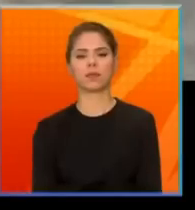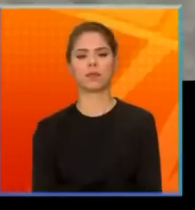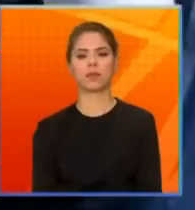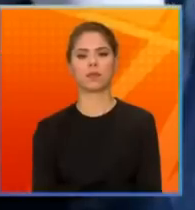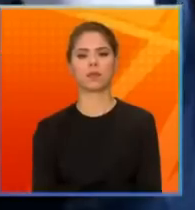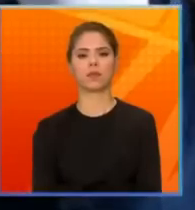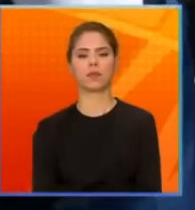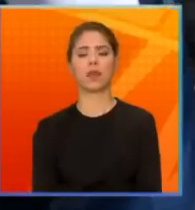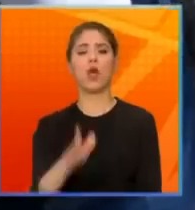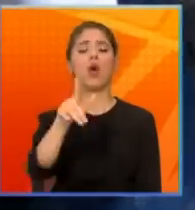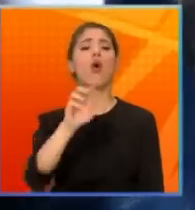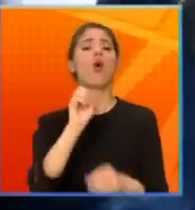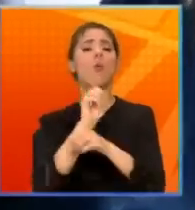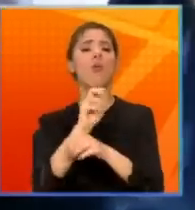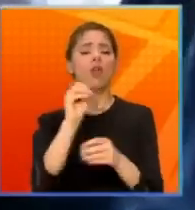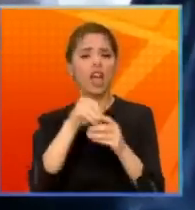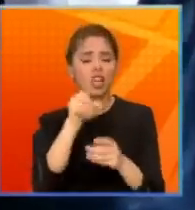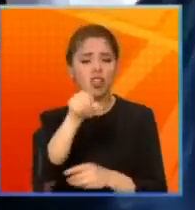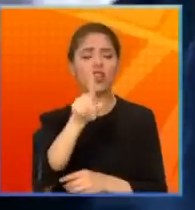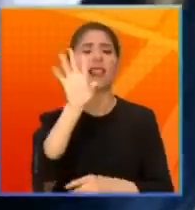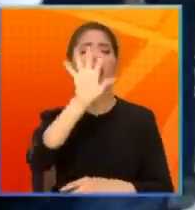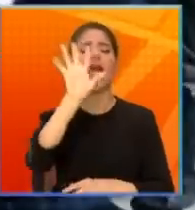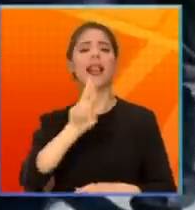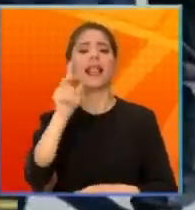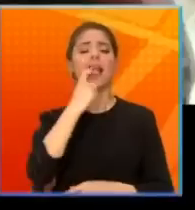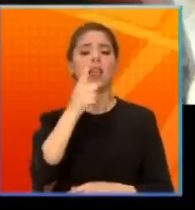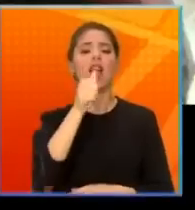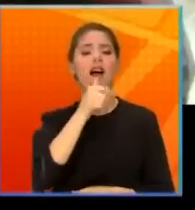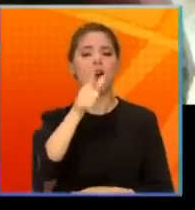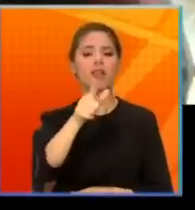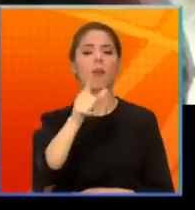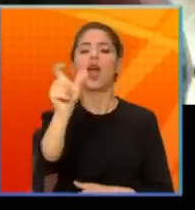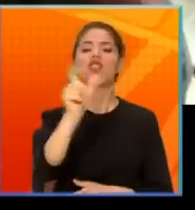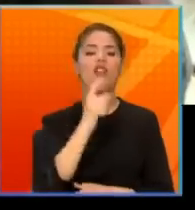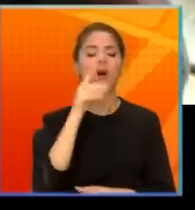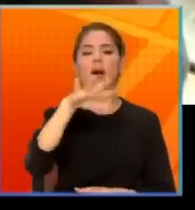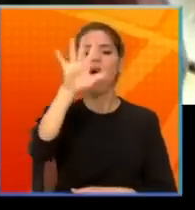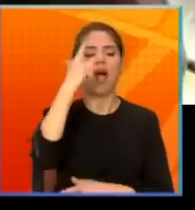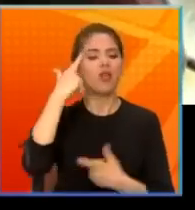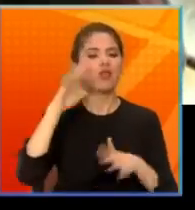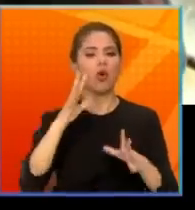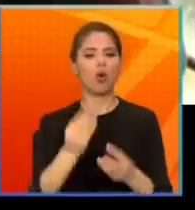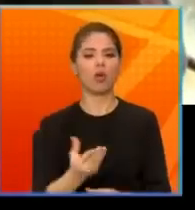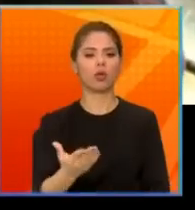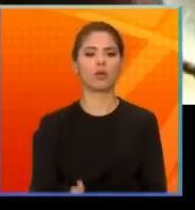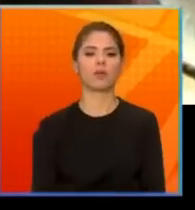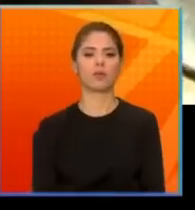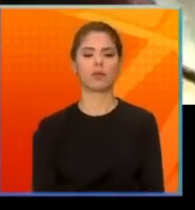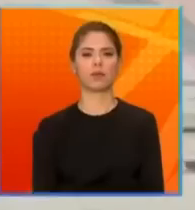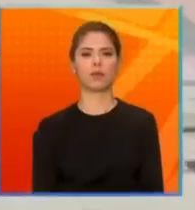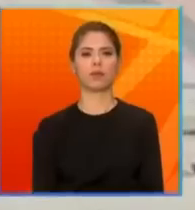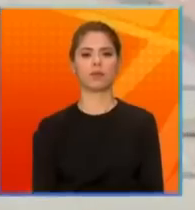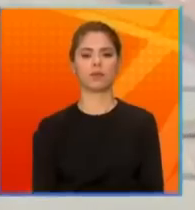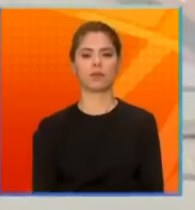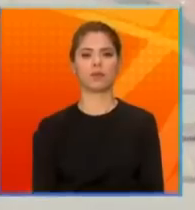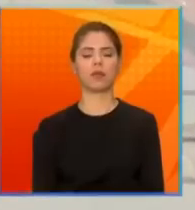kafam ağrıdı. Muğla'da 57 yaşındaki Alaaddin Kaya'nın verdiği cevapsa herkesi şaşırttı. Ya evde otur karıyla kavga ettik ya